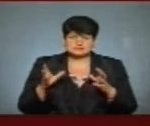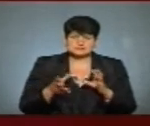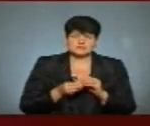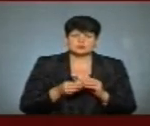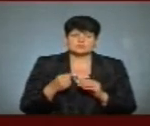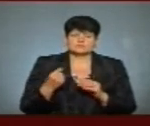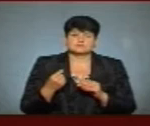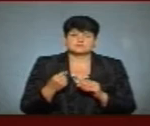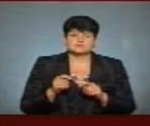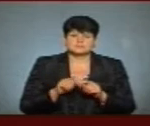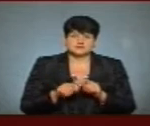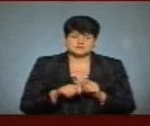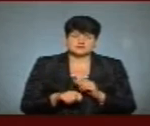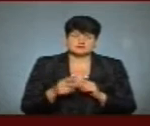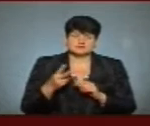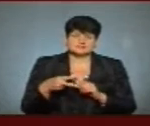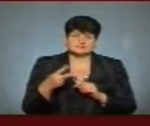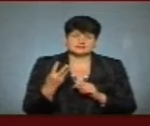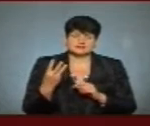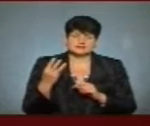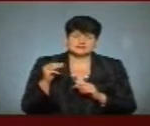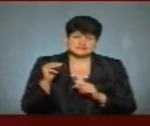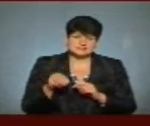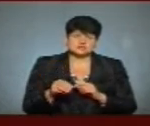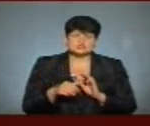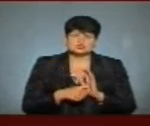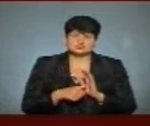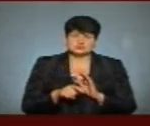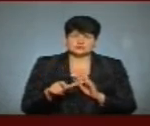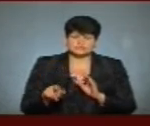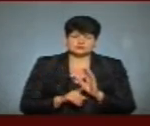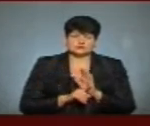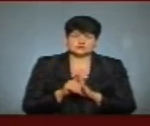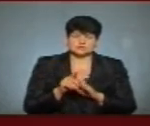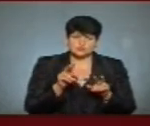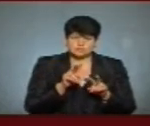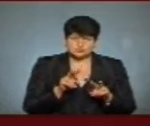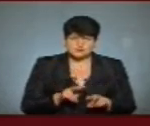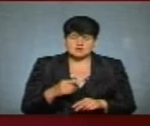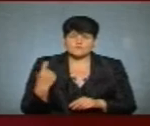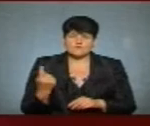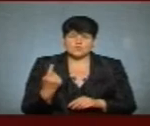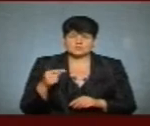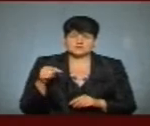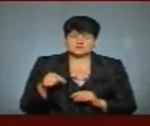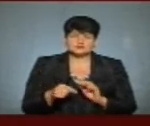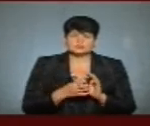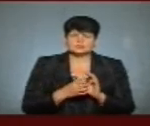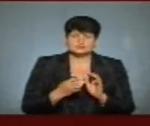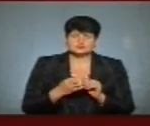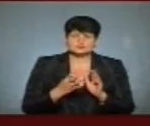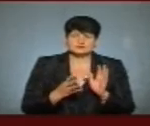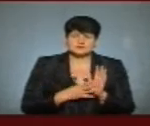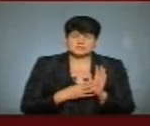в області обстежили 23 600 осіб. За його словами, від початку спостереження в області